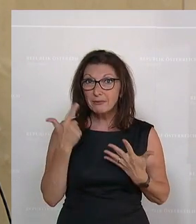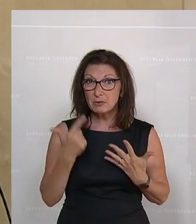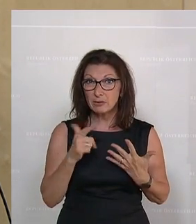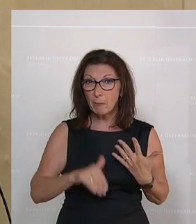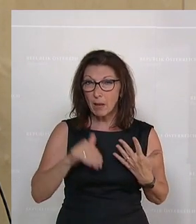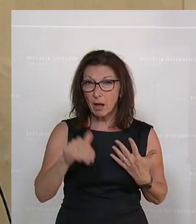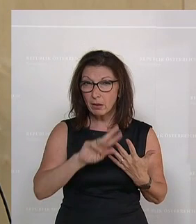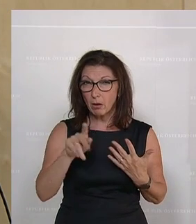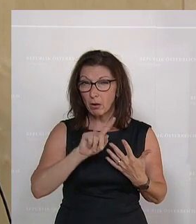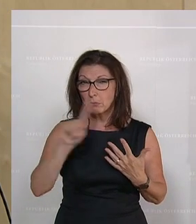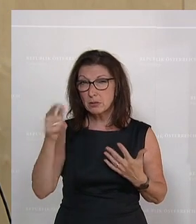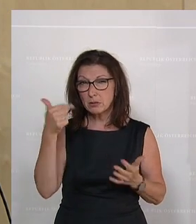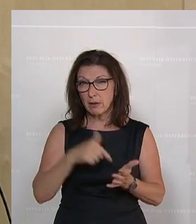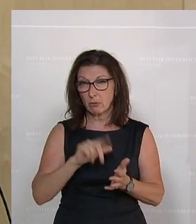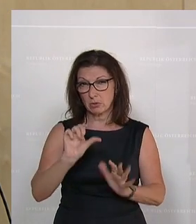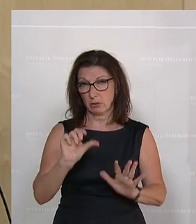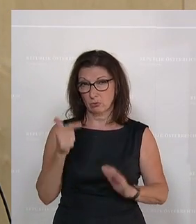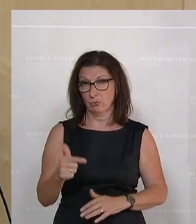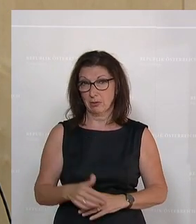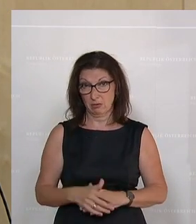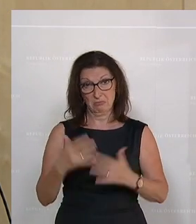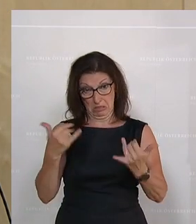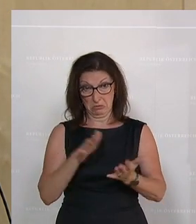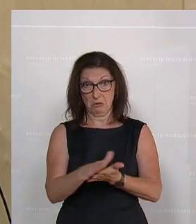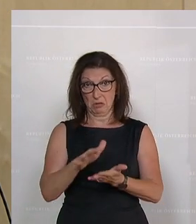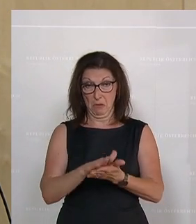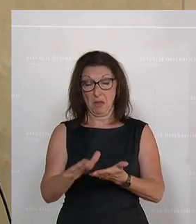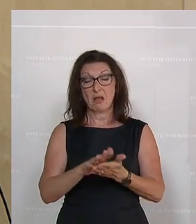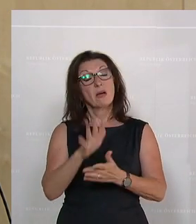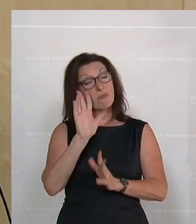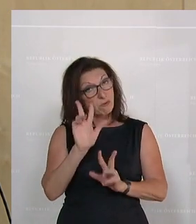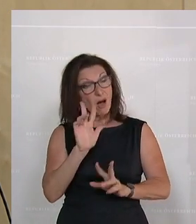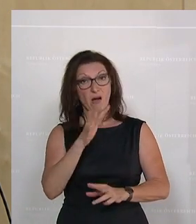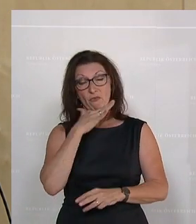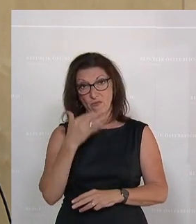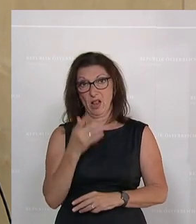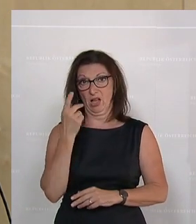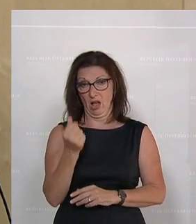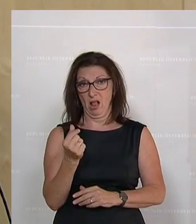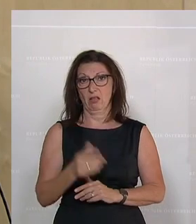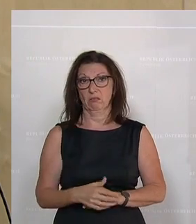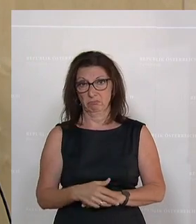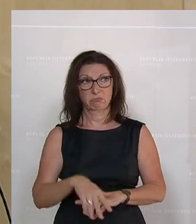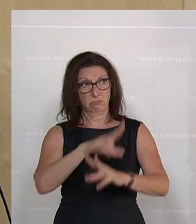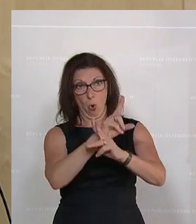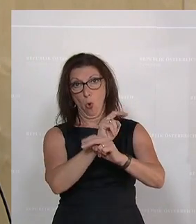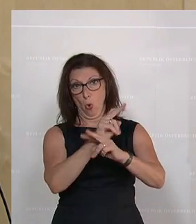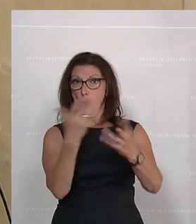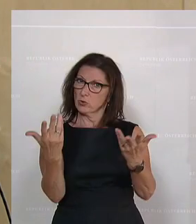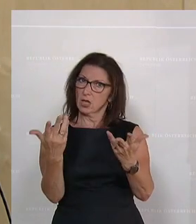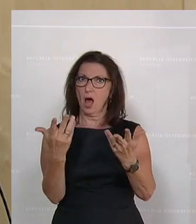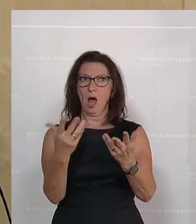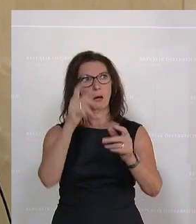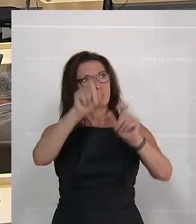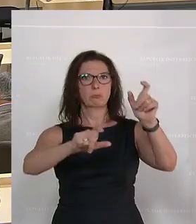ins jahr 2026 dass hier auf den weg gebracht wird das ist sehr sehr viel geld das wir den österreicherinnen und österreichern auch wieder zurückgeben